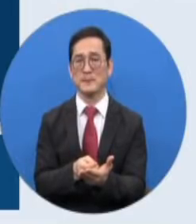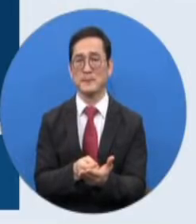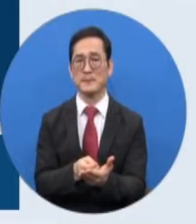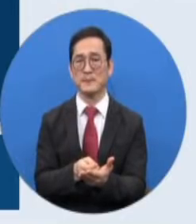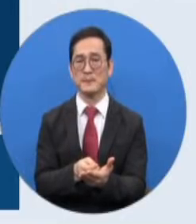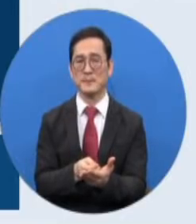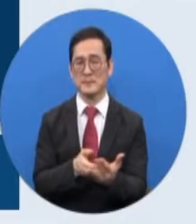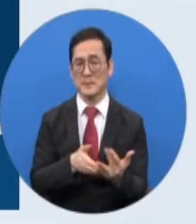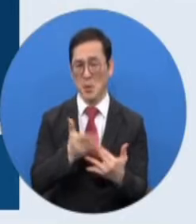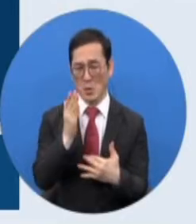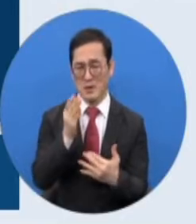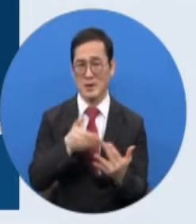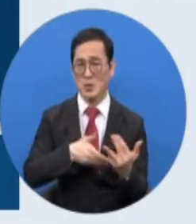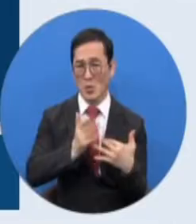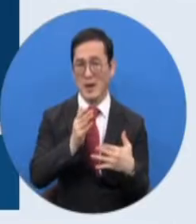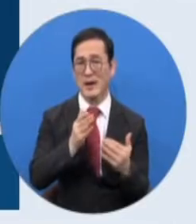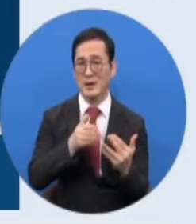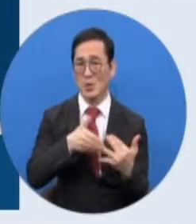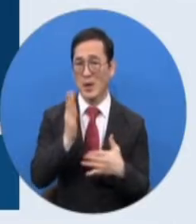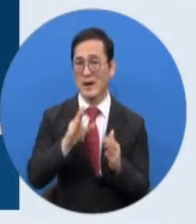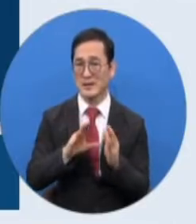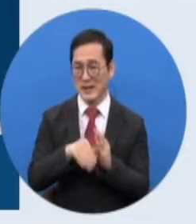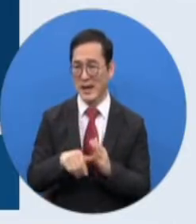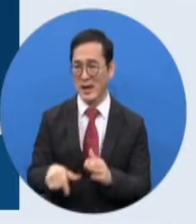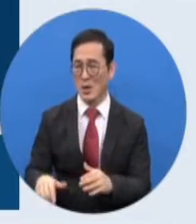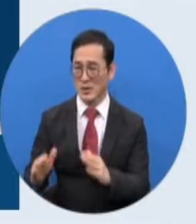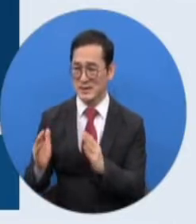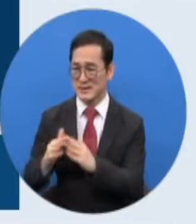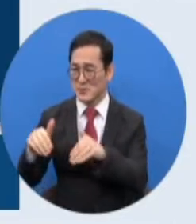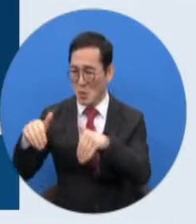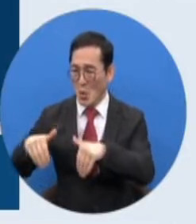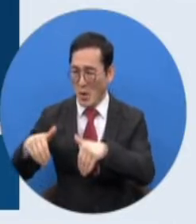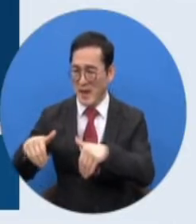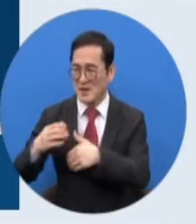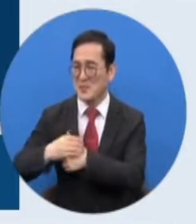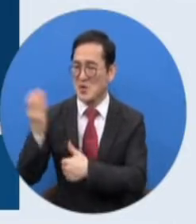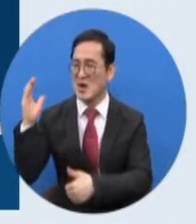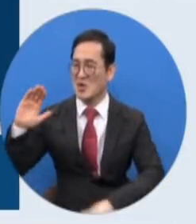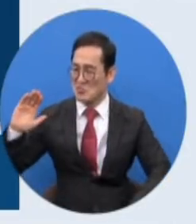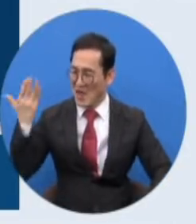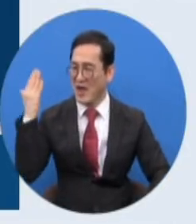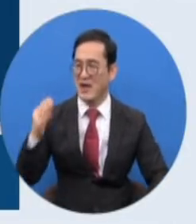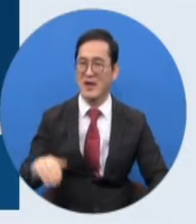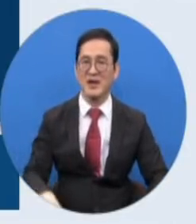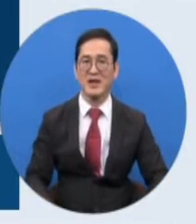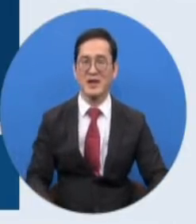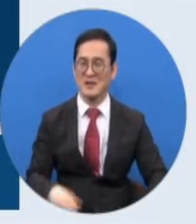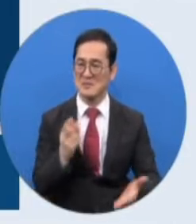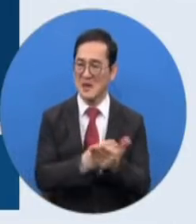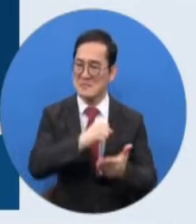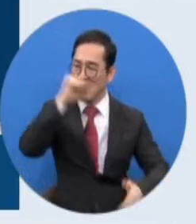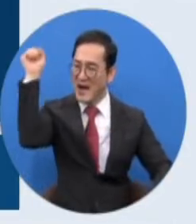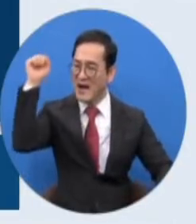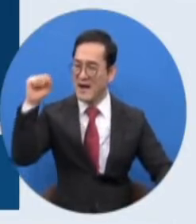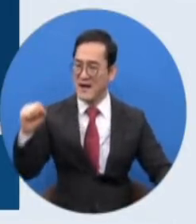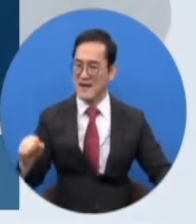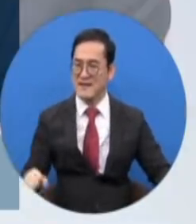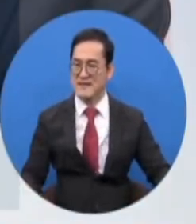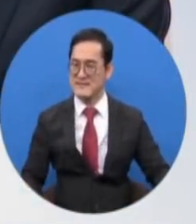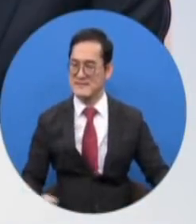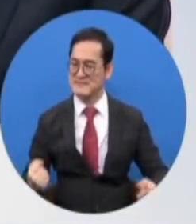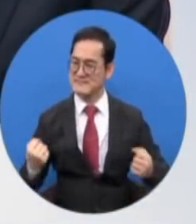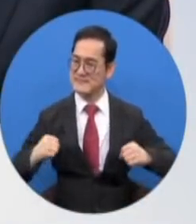벗어났다. 사실 그것 때문에 사실 굉장히 많은 이제 국민들의 비판을 받게 됐었는데 굉장히 과격한 발언을 했군요. 결국은 이제 그렇게 입법 독주를